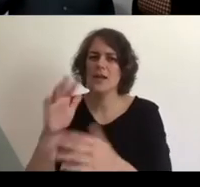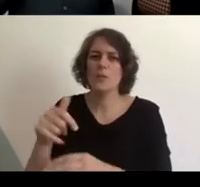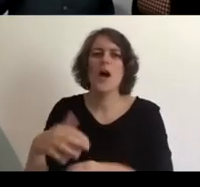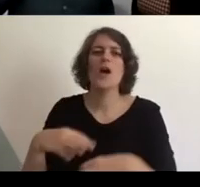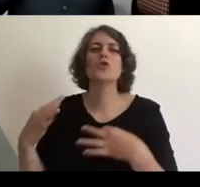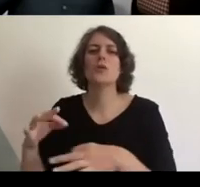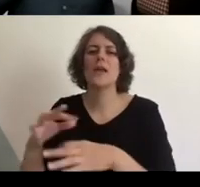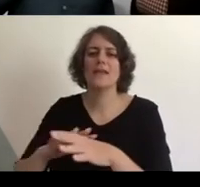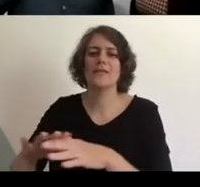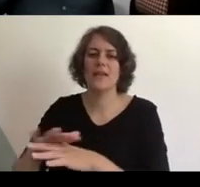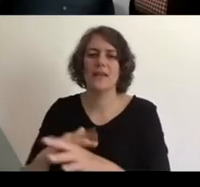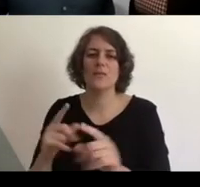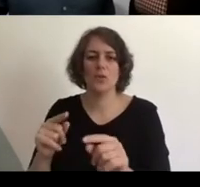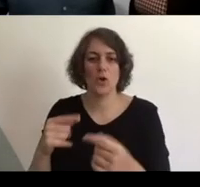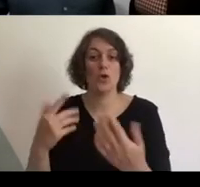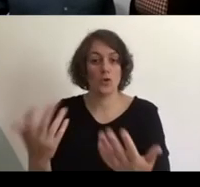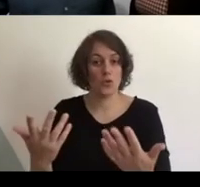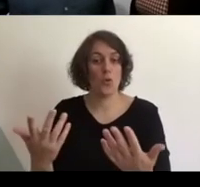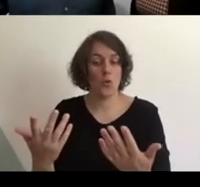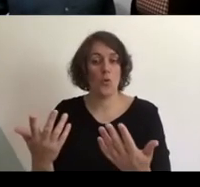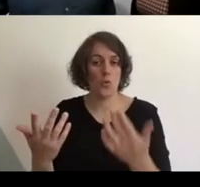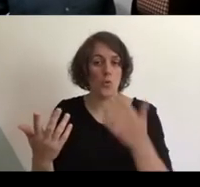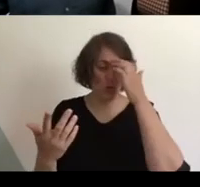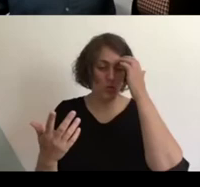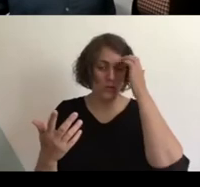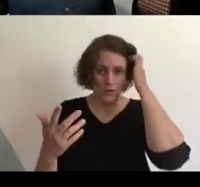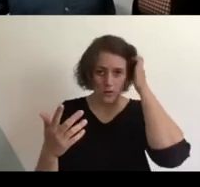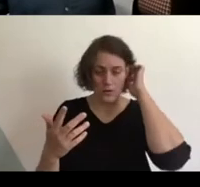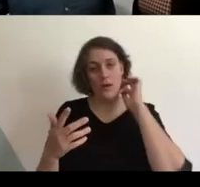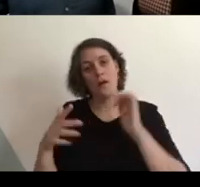den Bereichen, Arbeitsbereichen